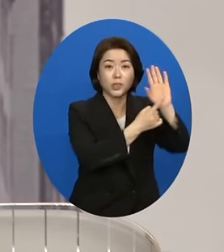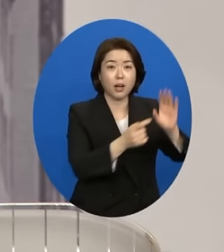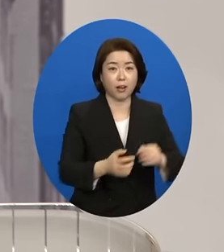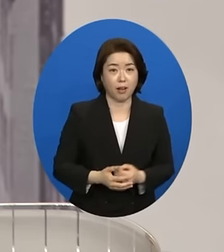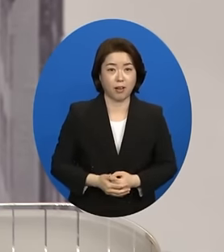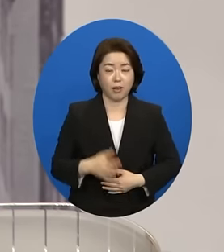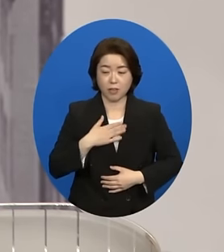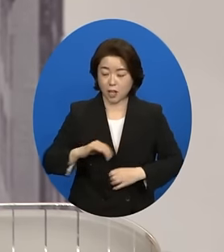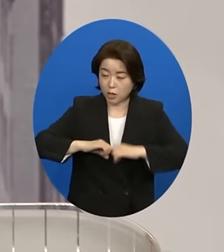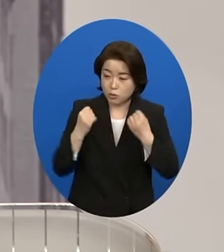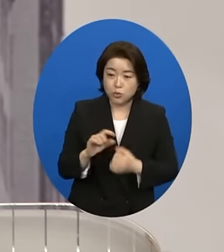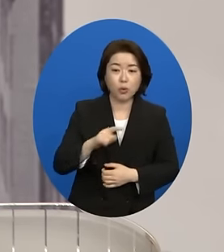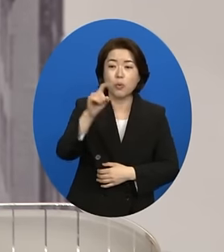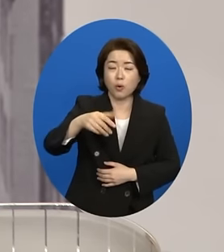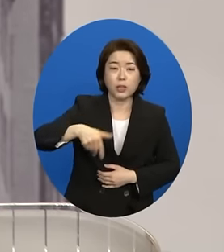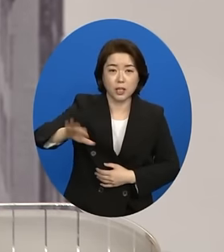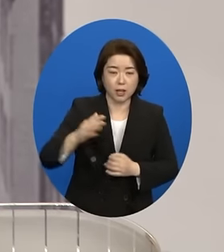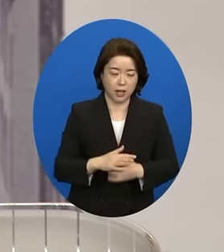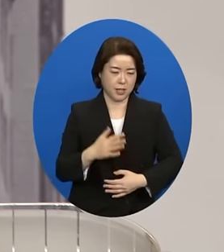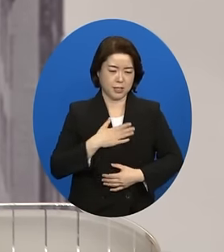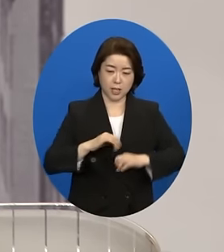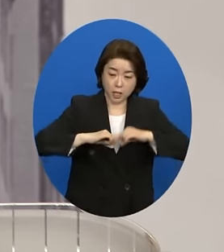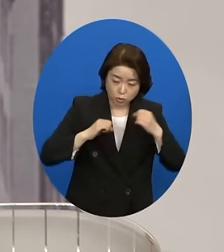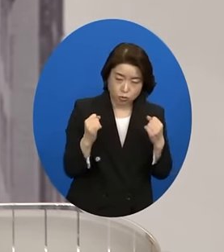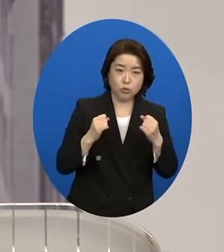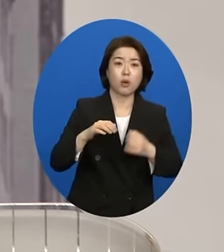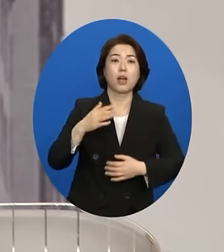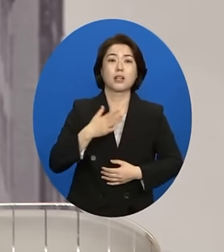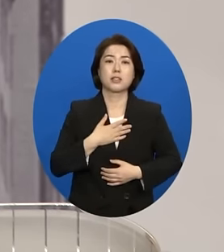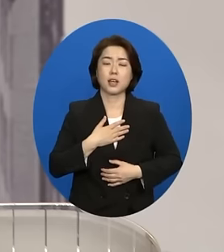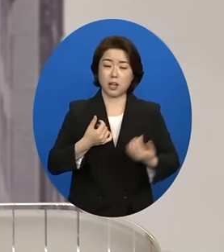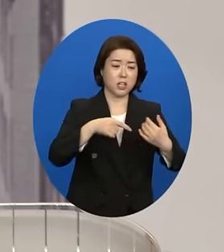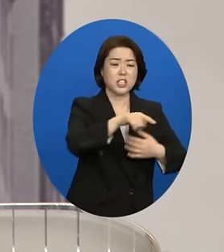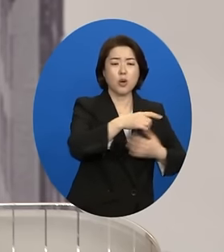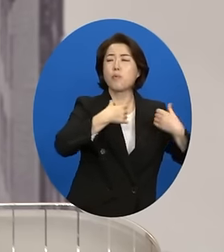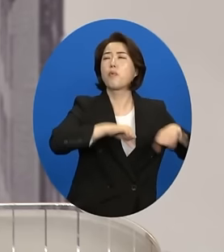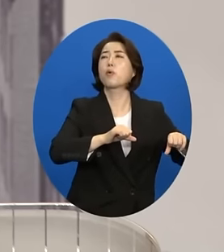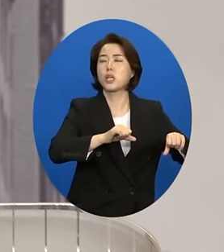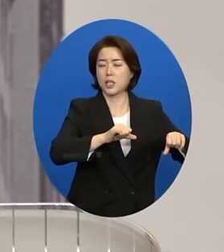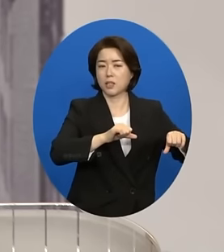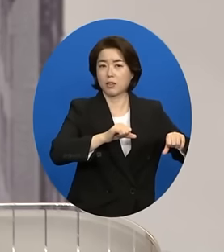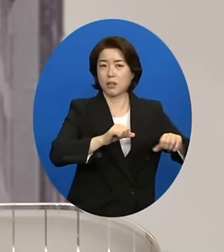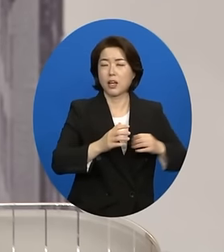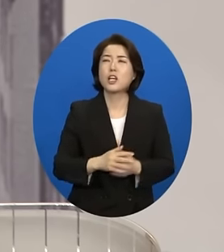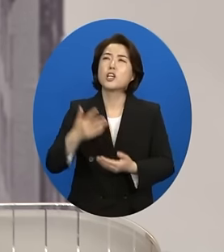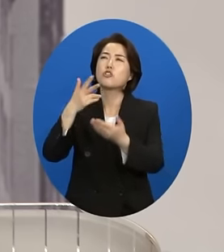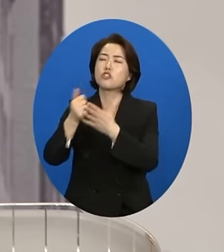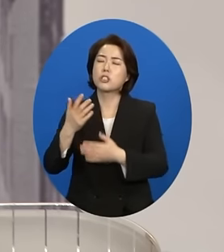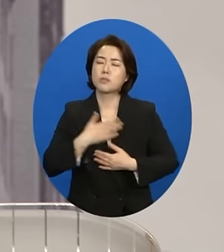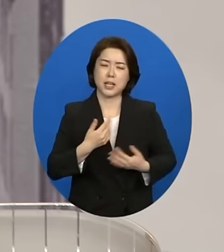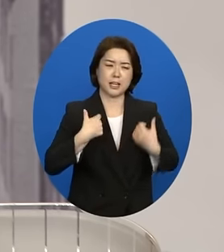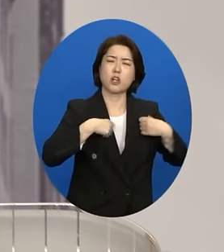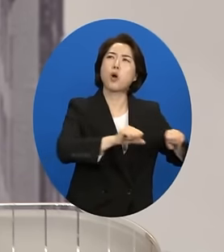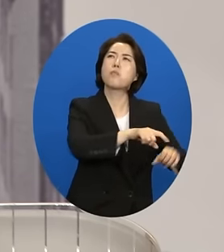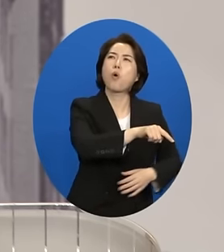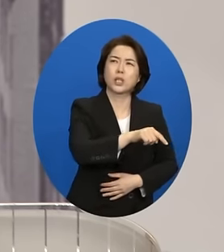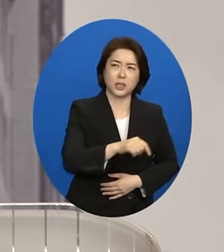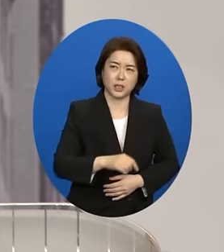순종해서 어디에 갔습니다. 주님, 제가 순종했습니다. 그래서 제가 포기했습니다. 주님, 제가